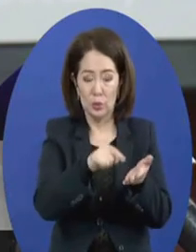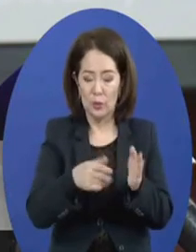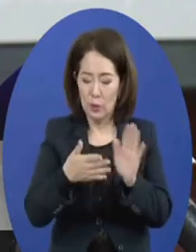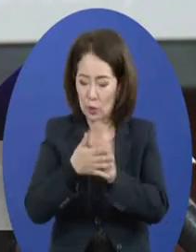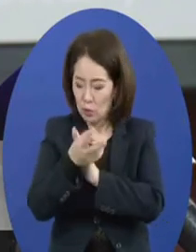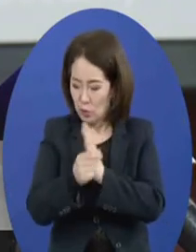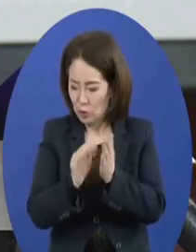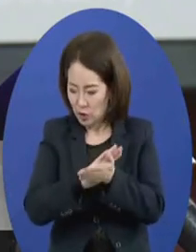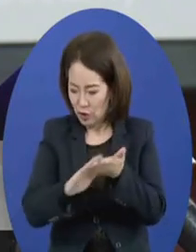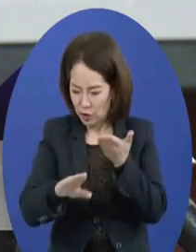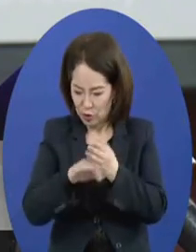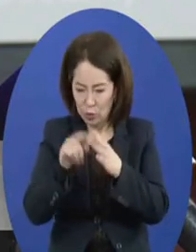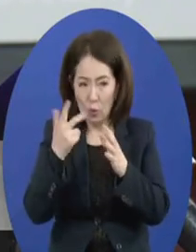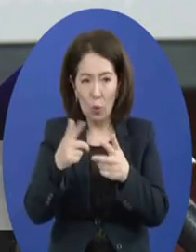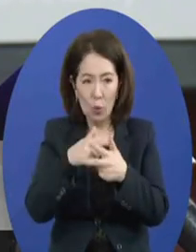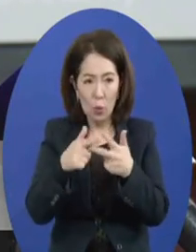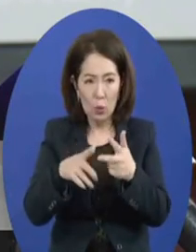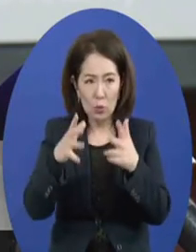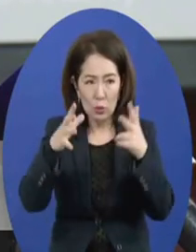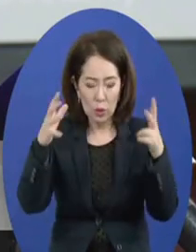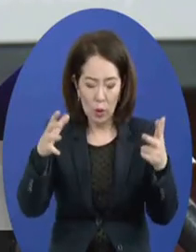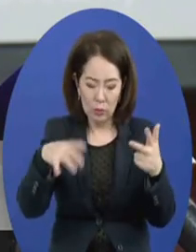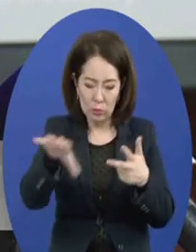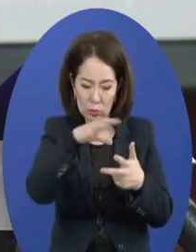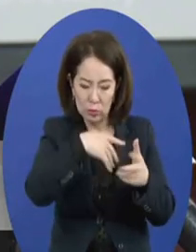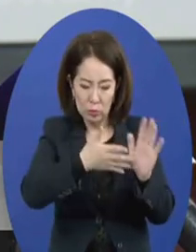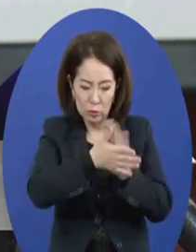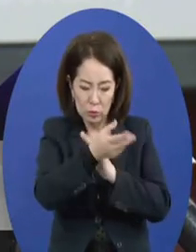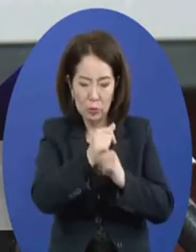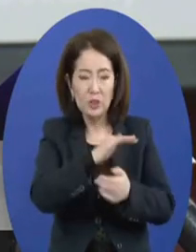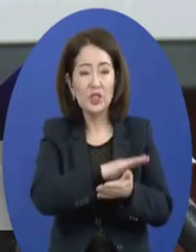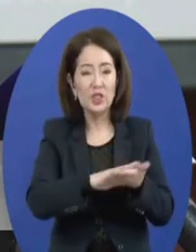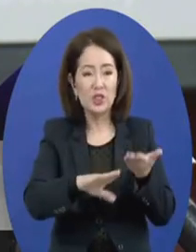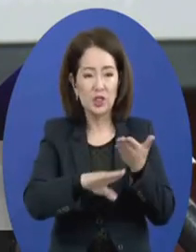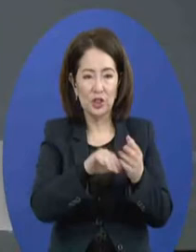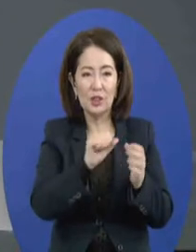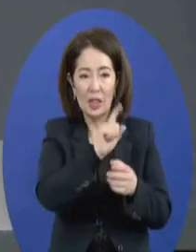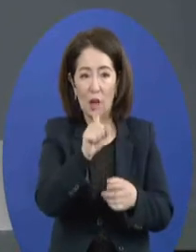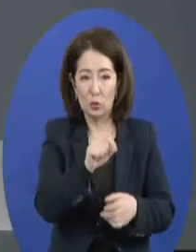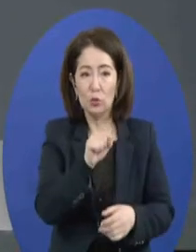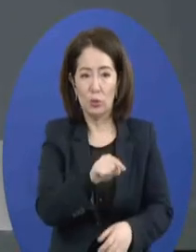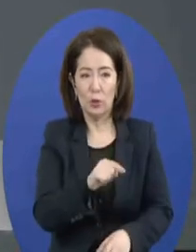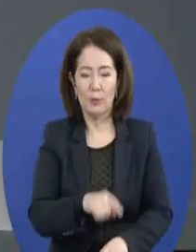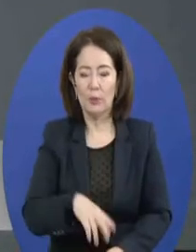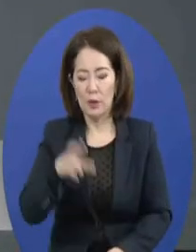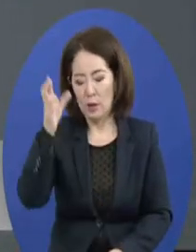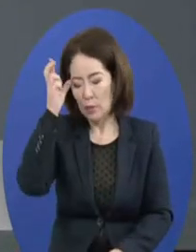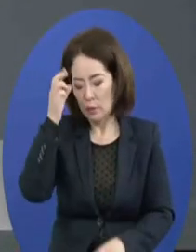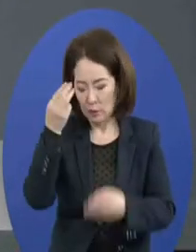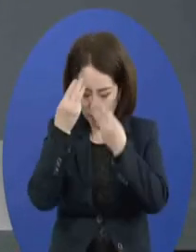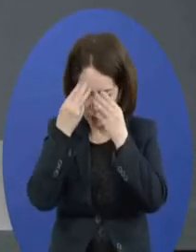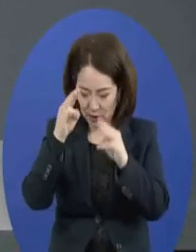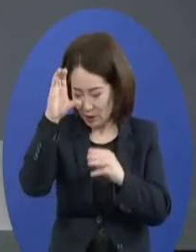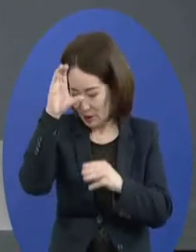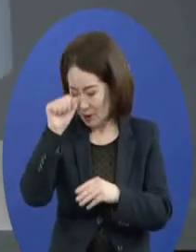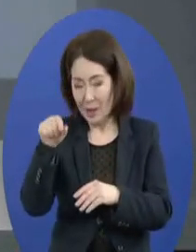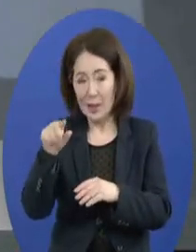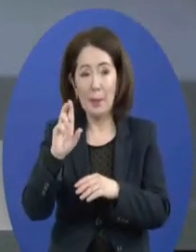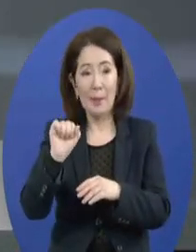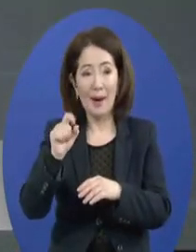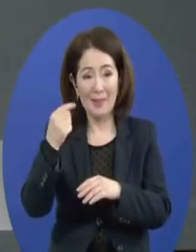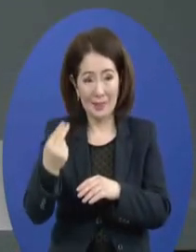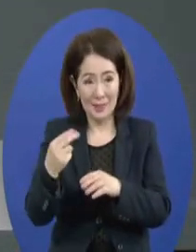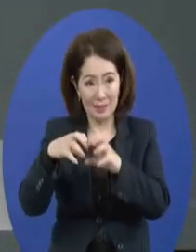бол ерөөсөө энэ 3 том салбарын төсвийн шинжилгээ асуудал байгуулна. Боловсрол шинжилгээ ухааны сайдын